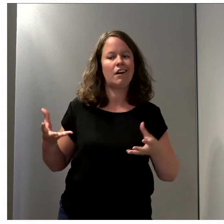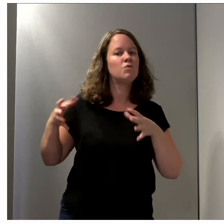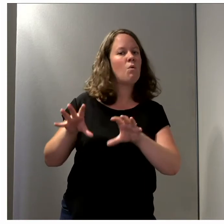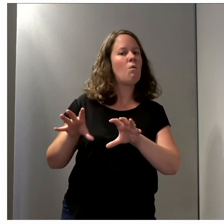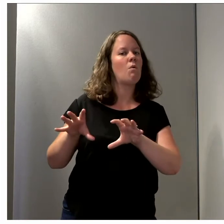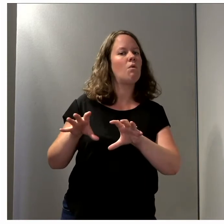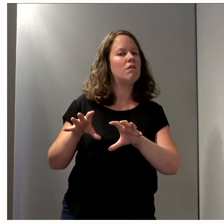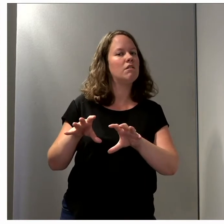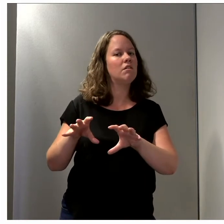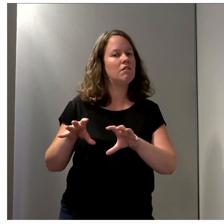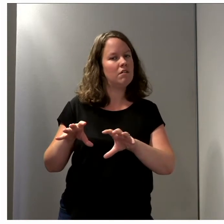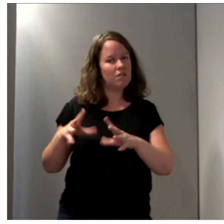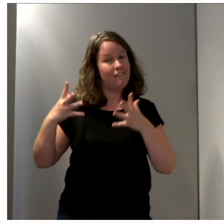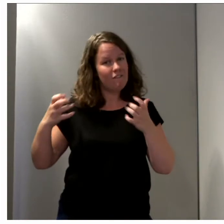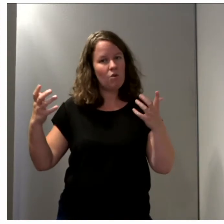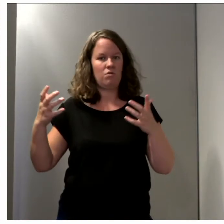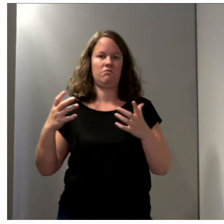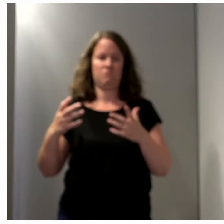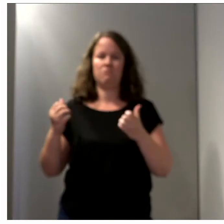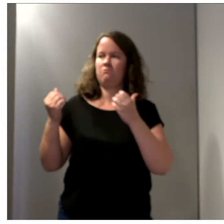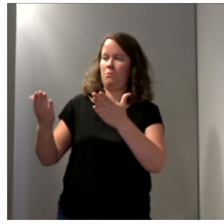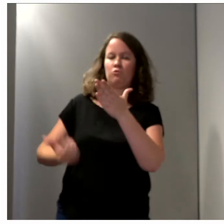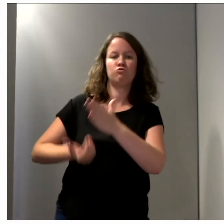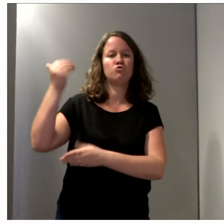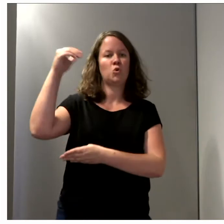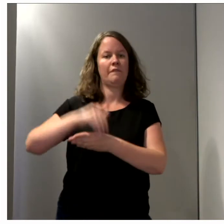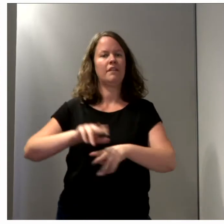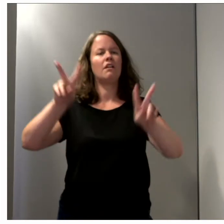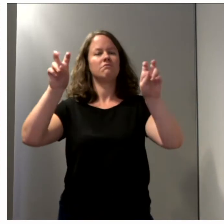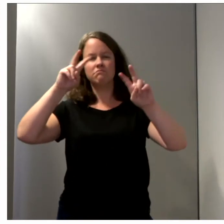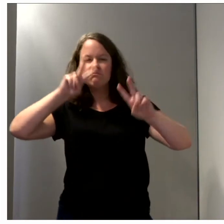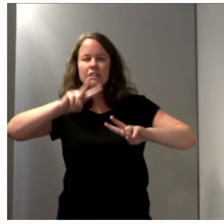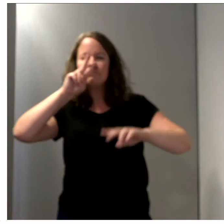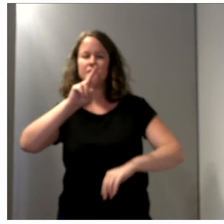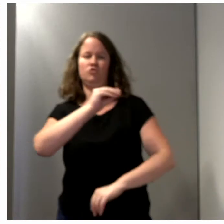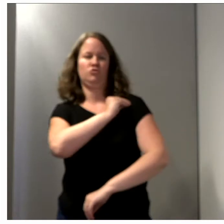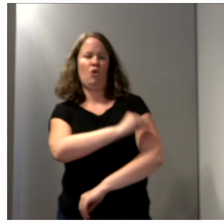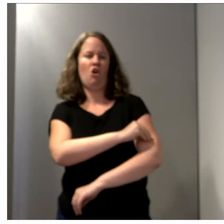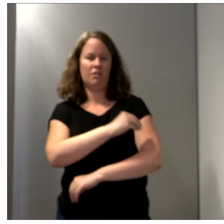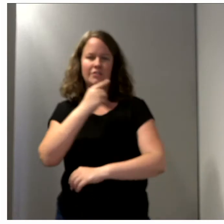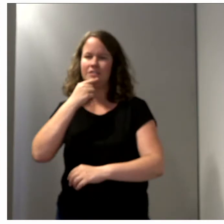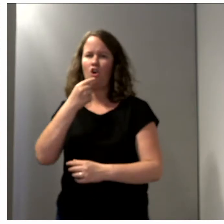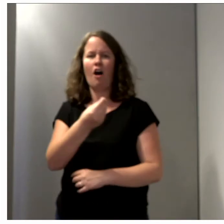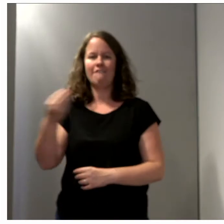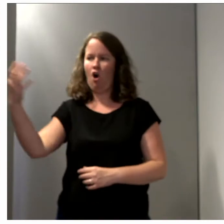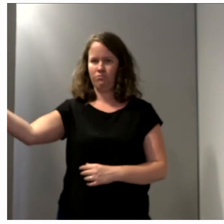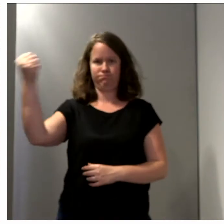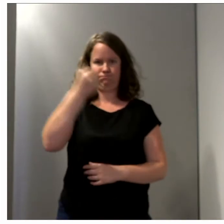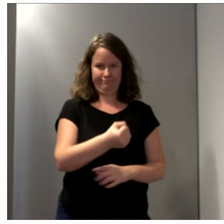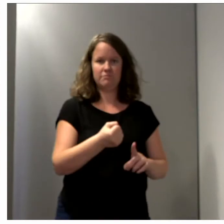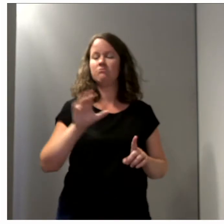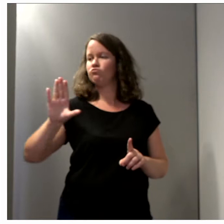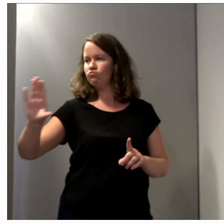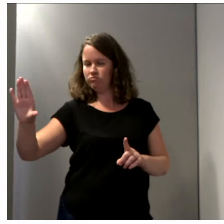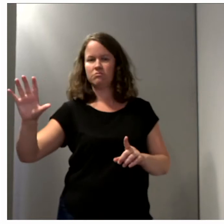pour organiser des journées de répit, respire sport, pour laisser souffler les parents et que les personnes en situation